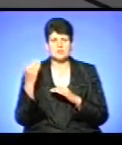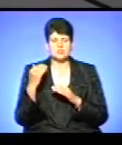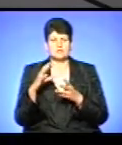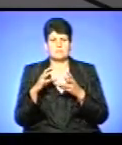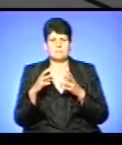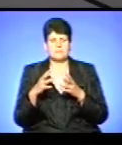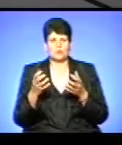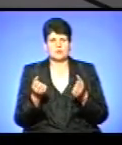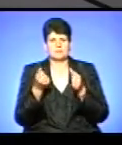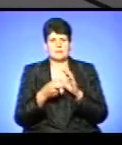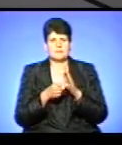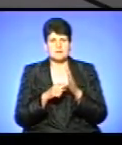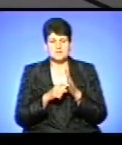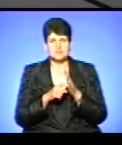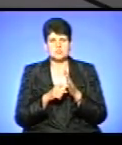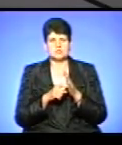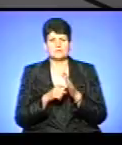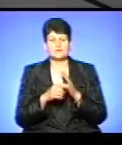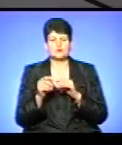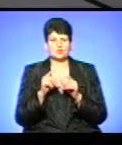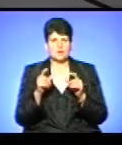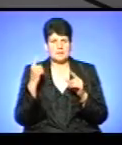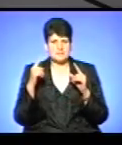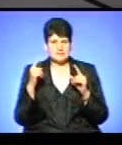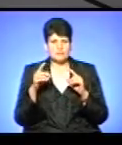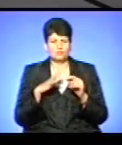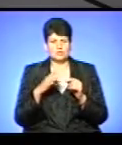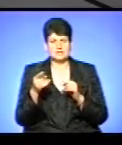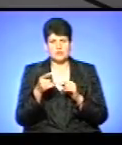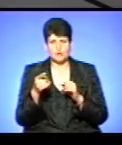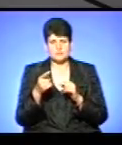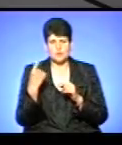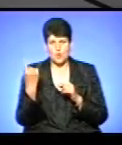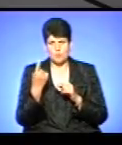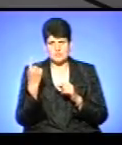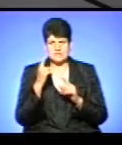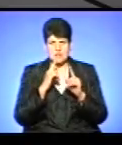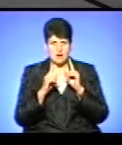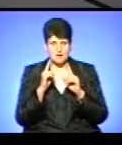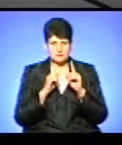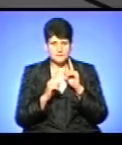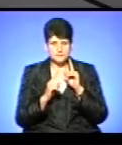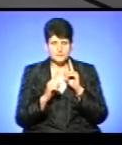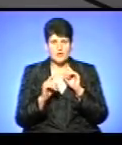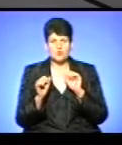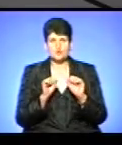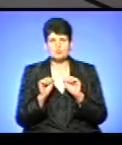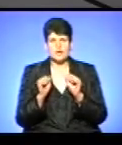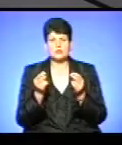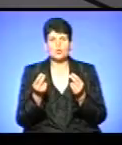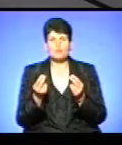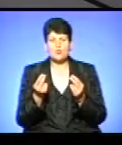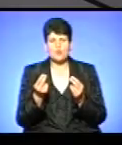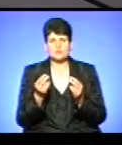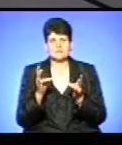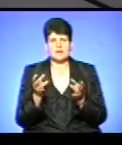балансоутримувачем цього приміщення колишньої школи мистецтв імені Ігоря Грети була Тернопільська обласна рада, а, власне, розпорядником коштів